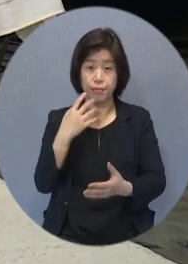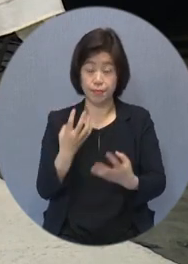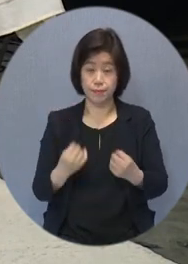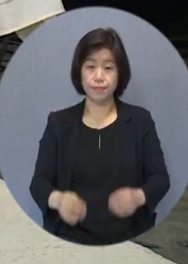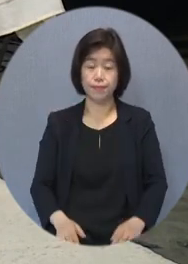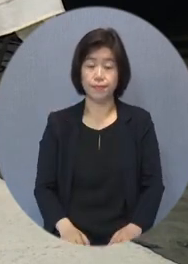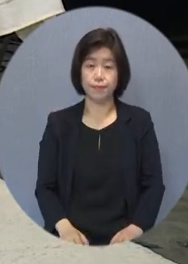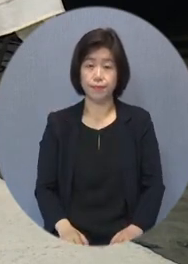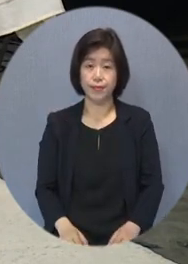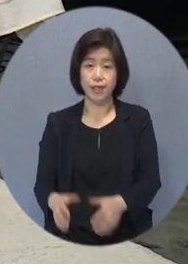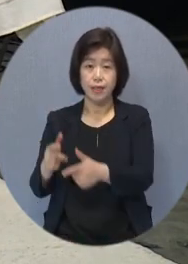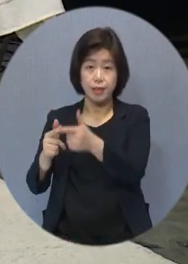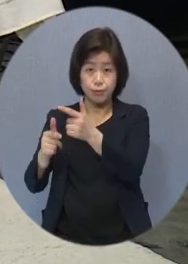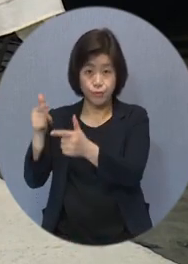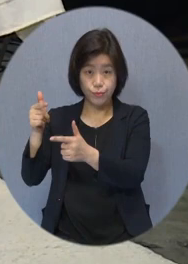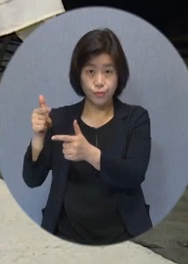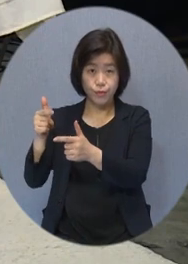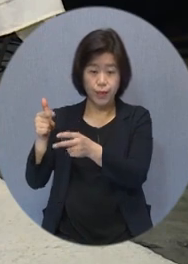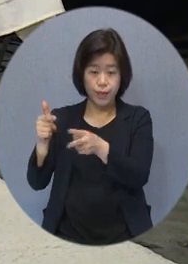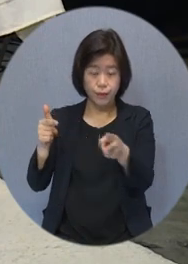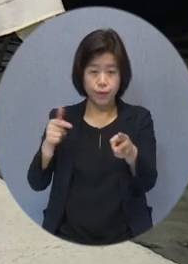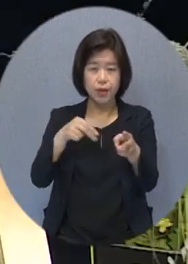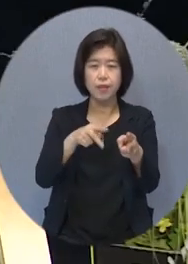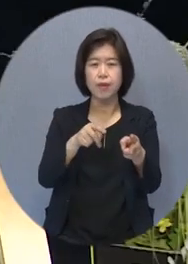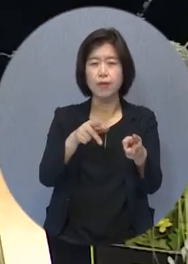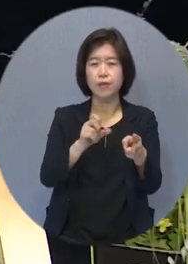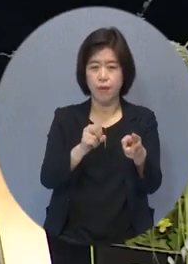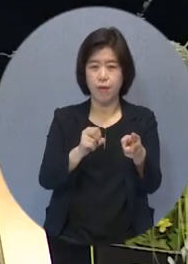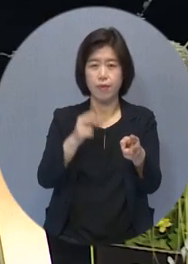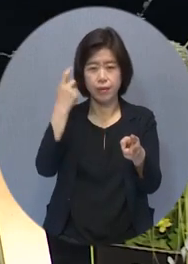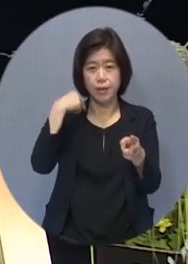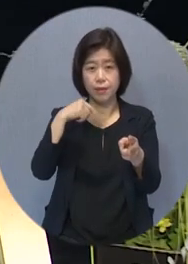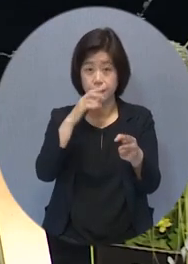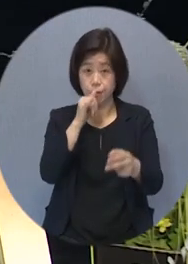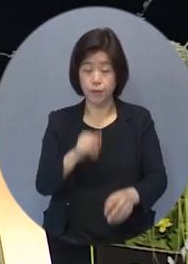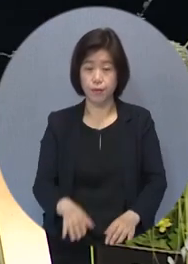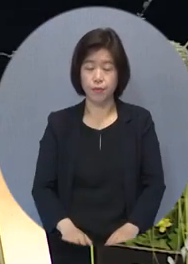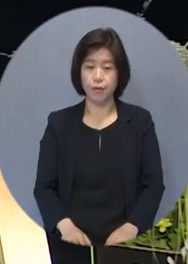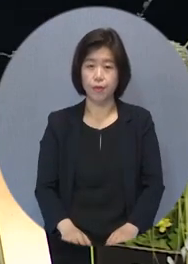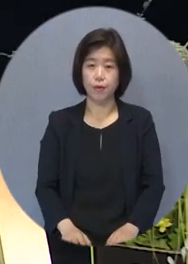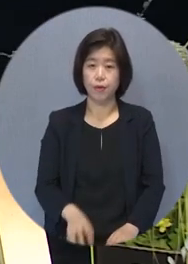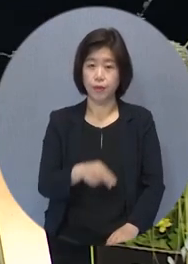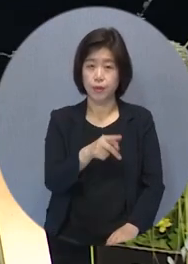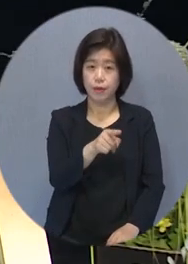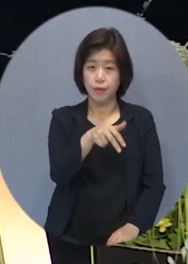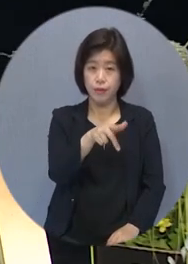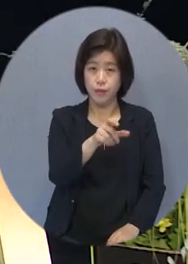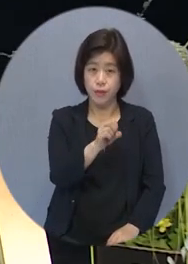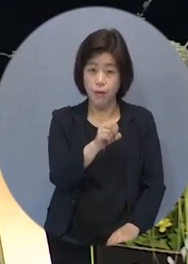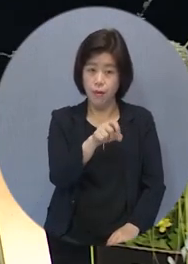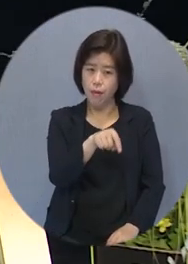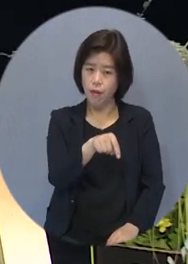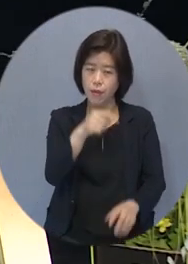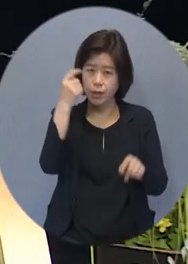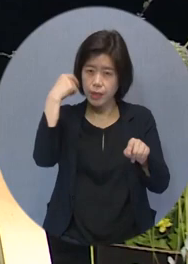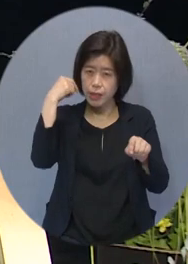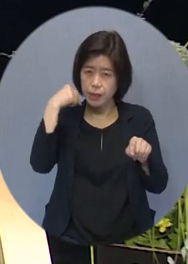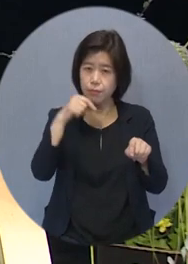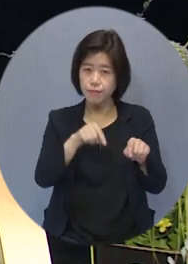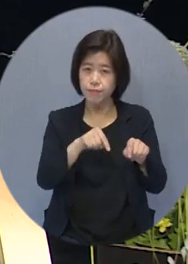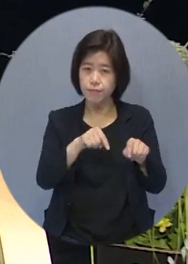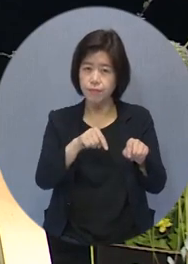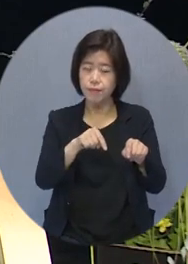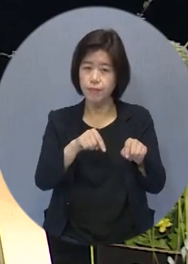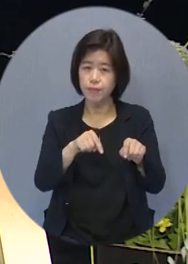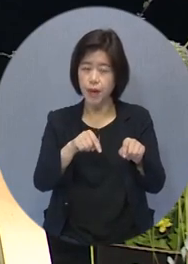서정을 동질적 관계로 이해하게 하고 있으며, 서정이야말로 절대적 경계를 허물고 영역을